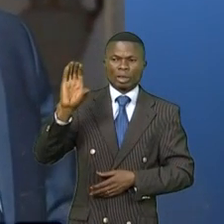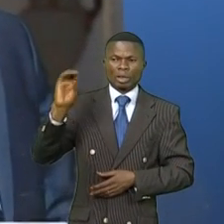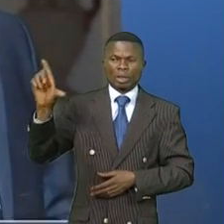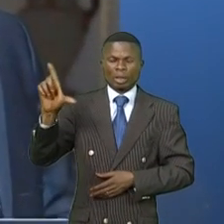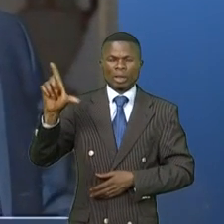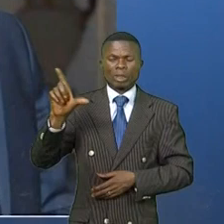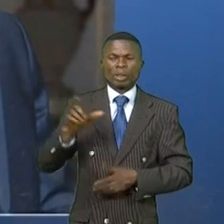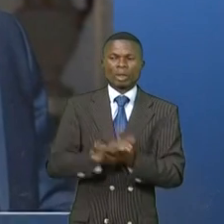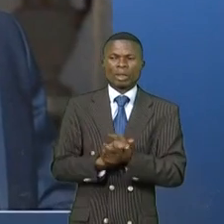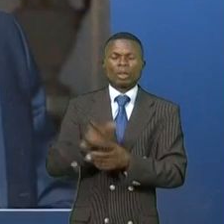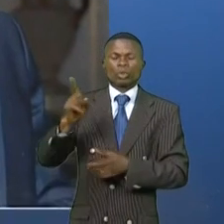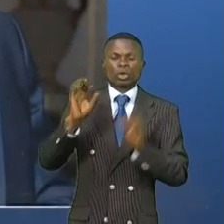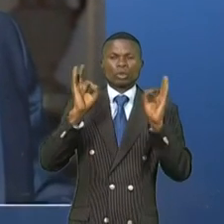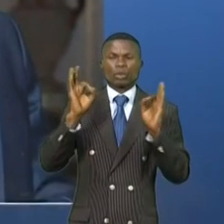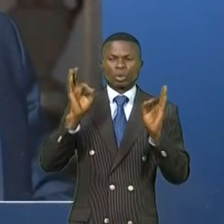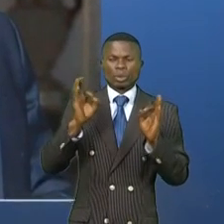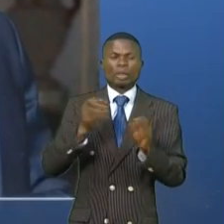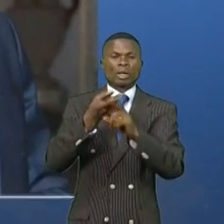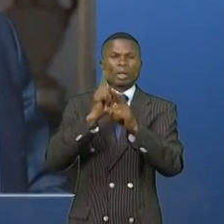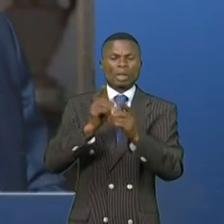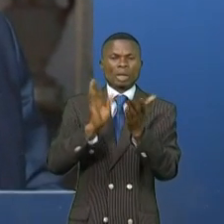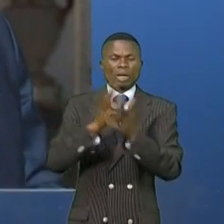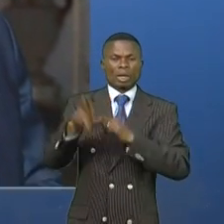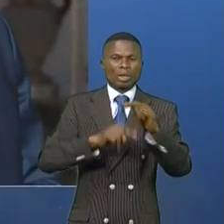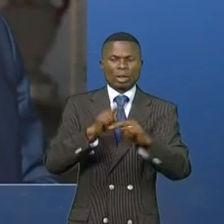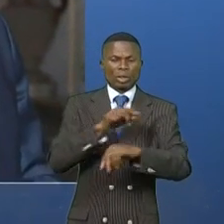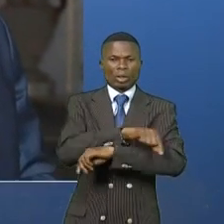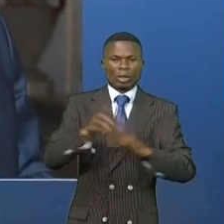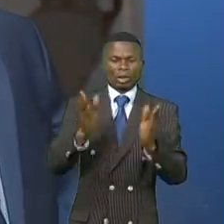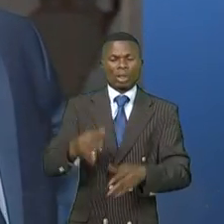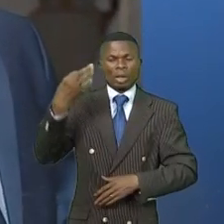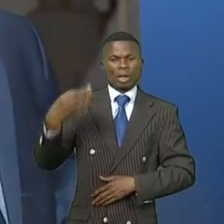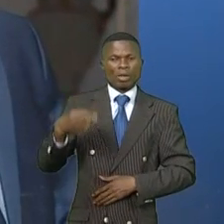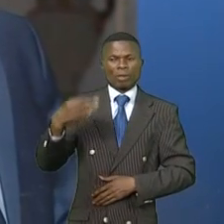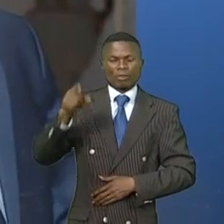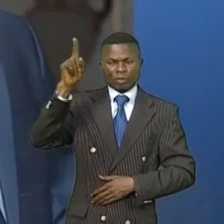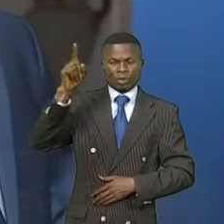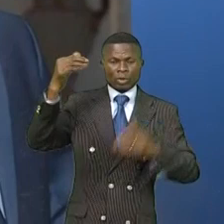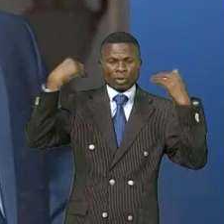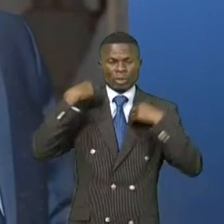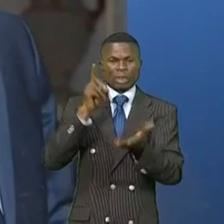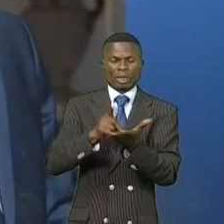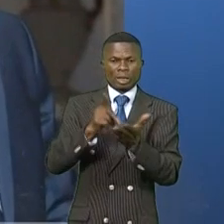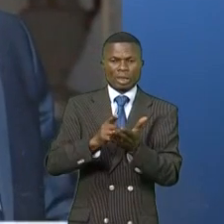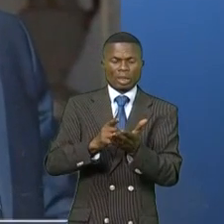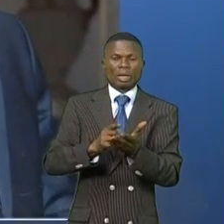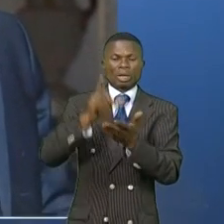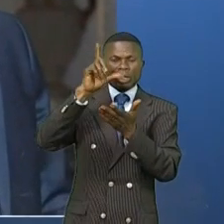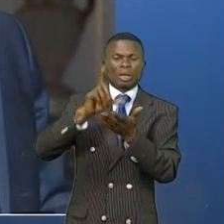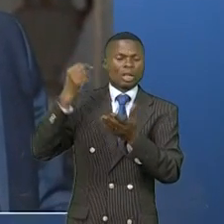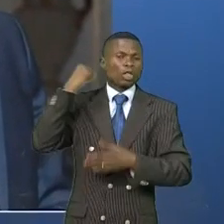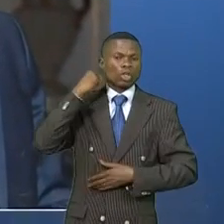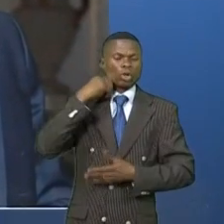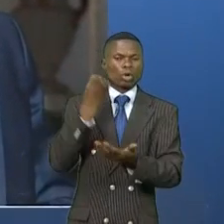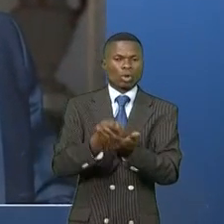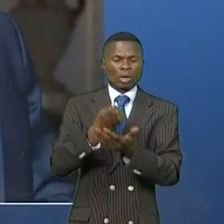nouvel argentier national. Il est le fruit de l'École nationale de l'administration en France, titulaire d'un diplôme de 3e cycle en